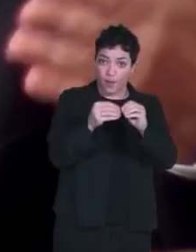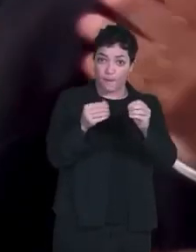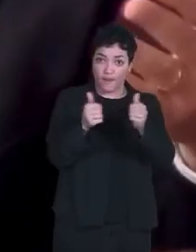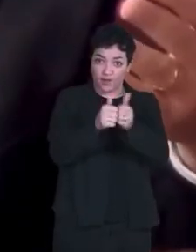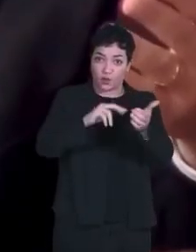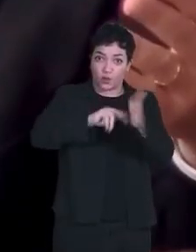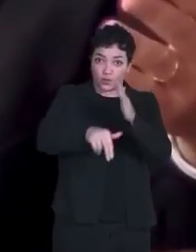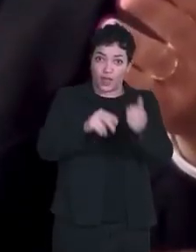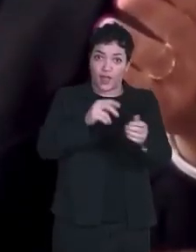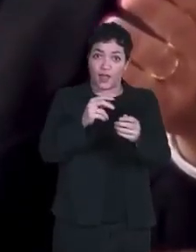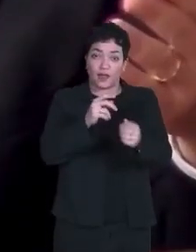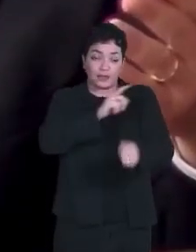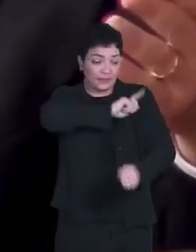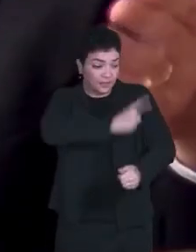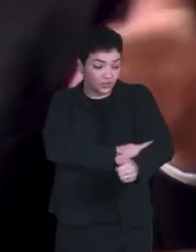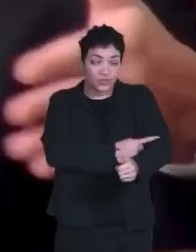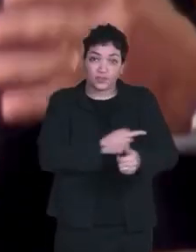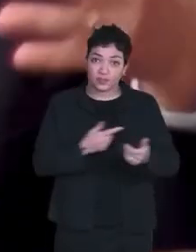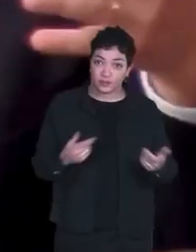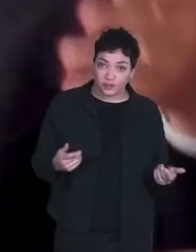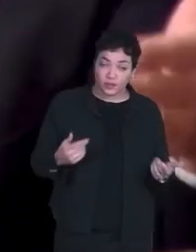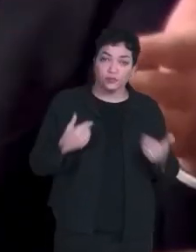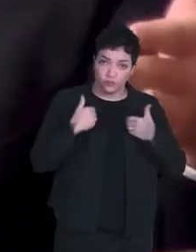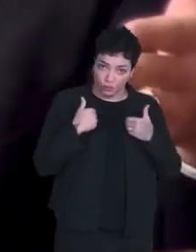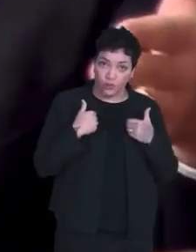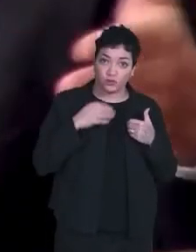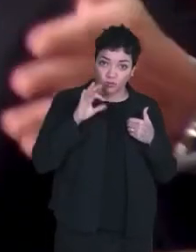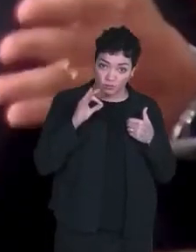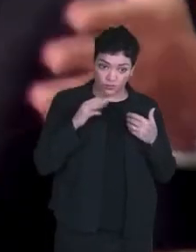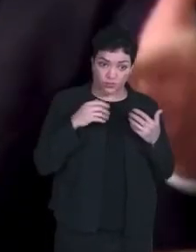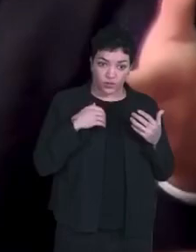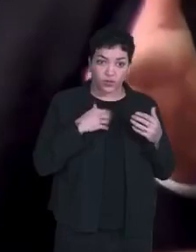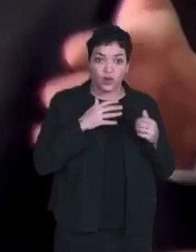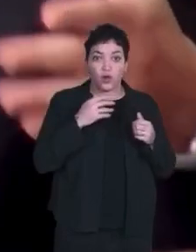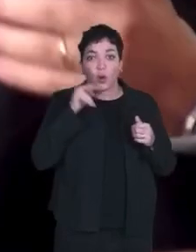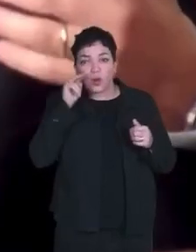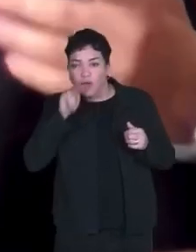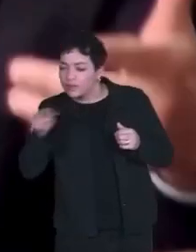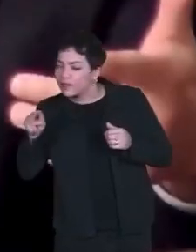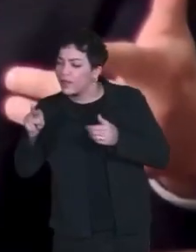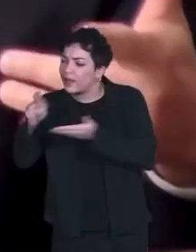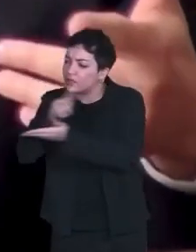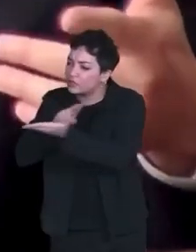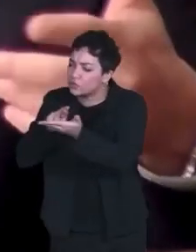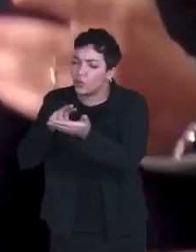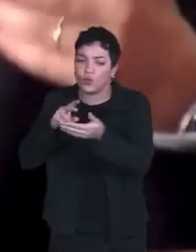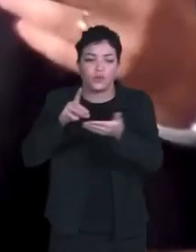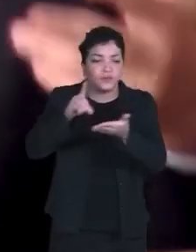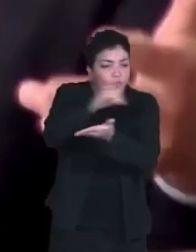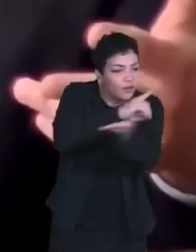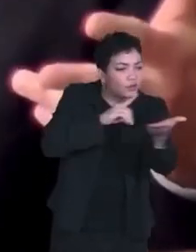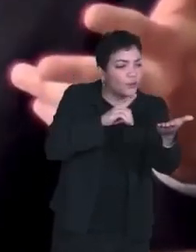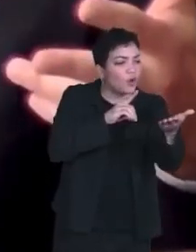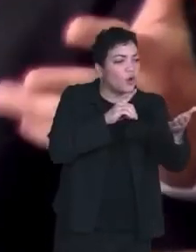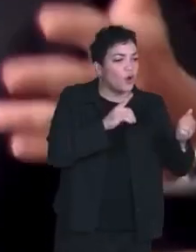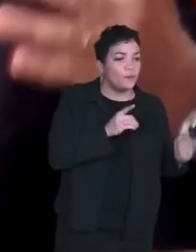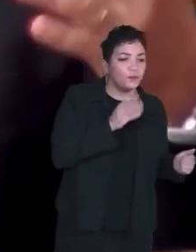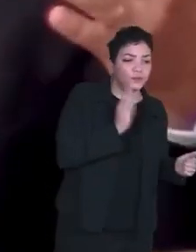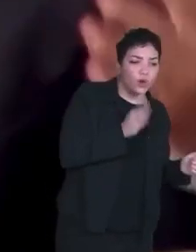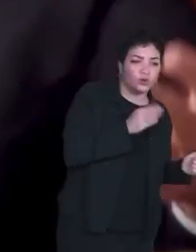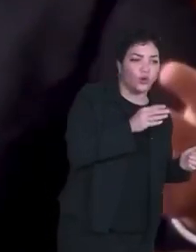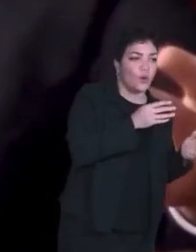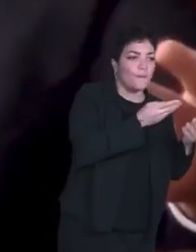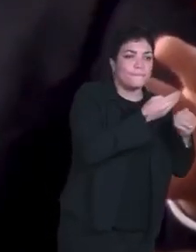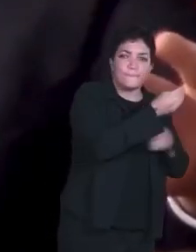Moi j'ai regardé avec attention les autres délibérations à la région, au département, à Bordeaux Métropole. On